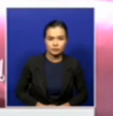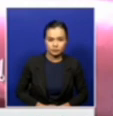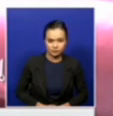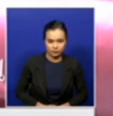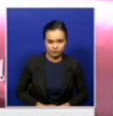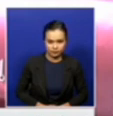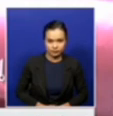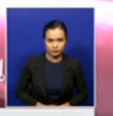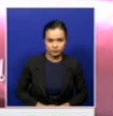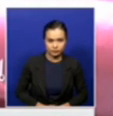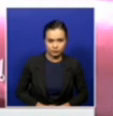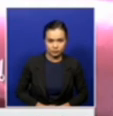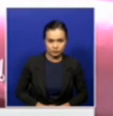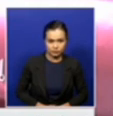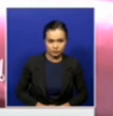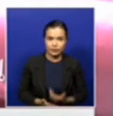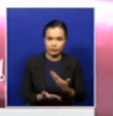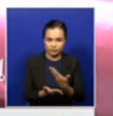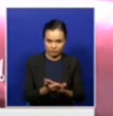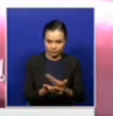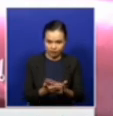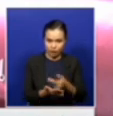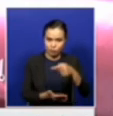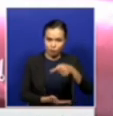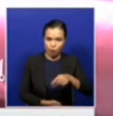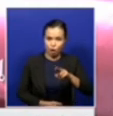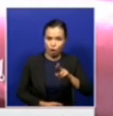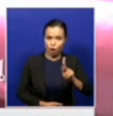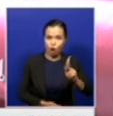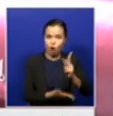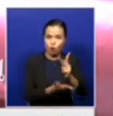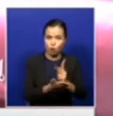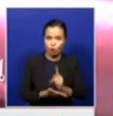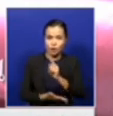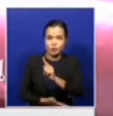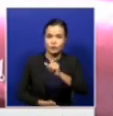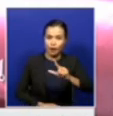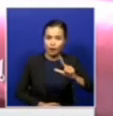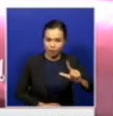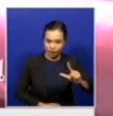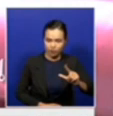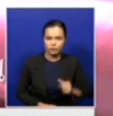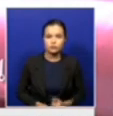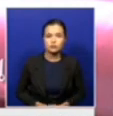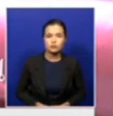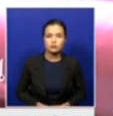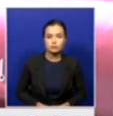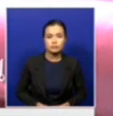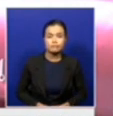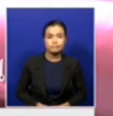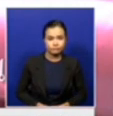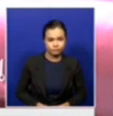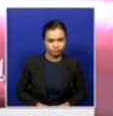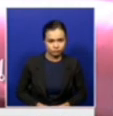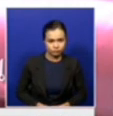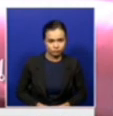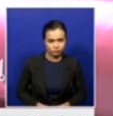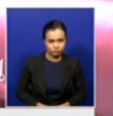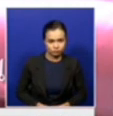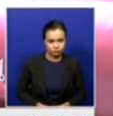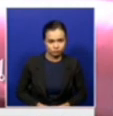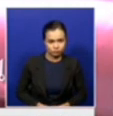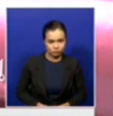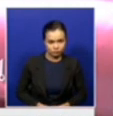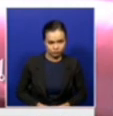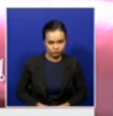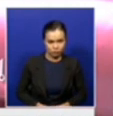การใช้เงินตามพระราชกำหนดเงินกู้1ล้านล้านเนี่ย ่านต้องตอบสนอง